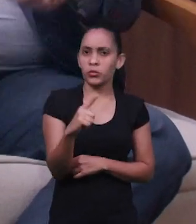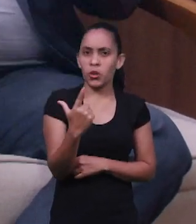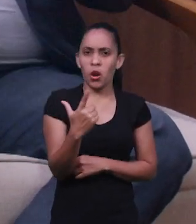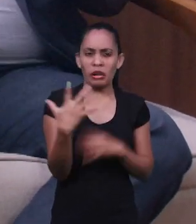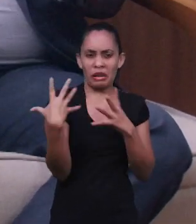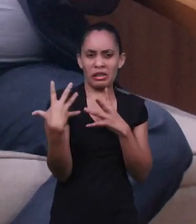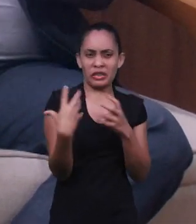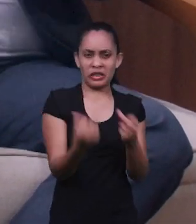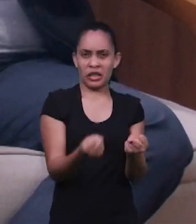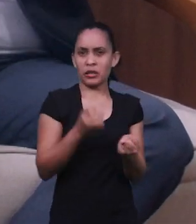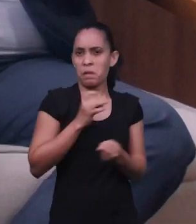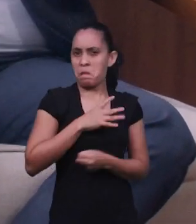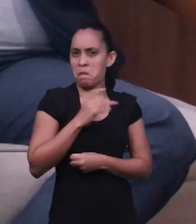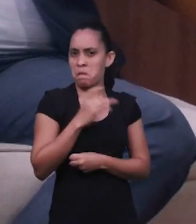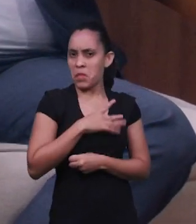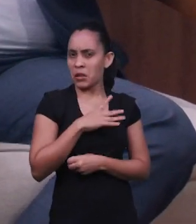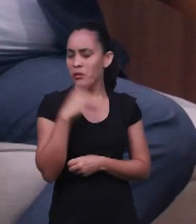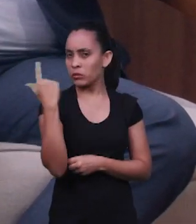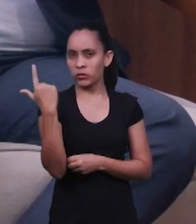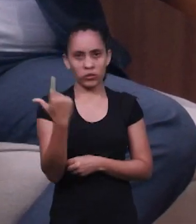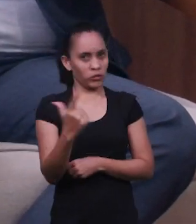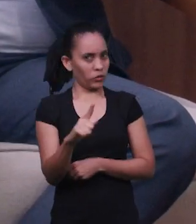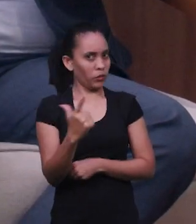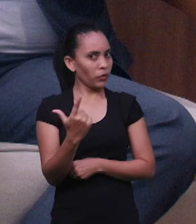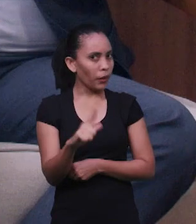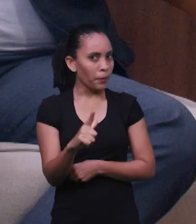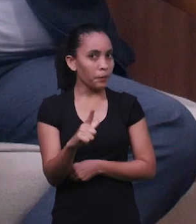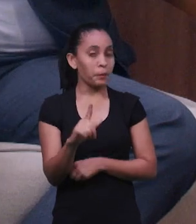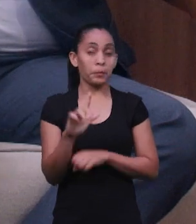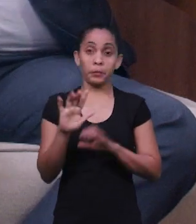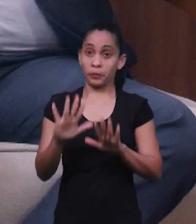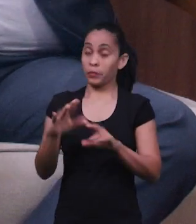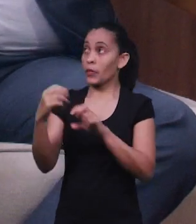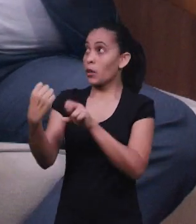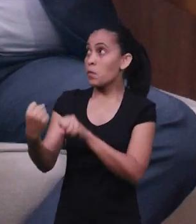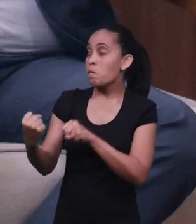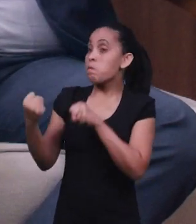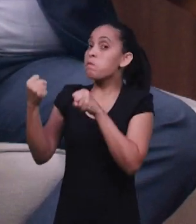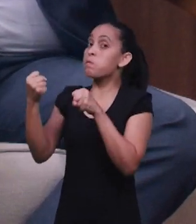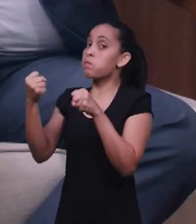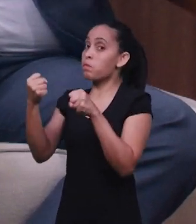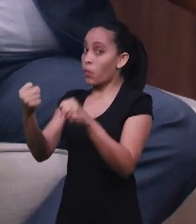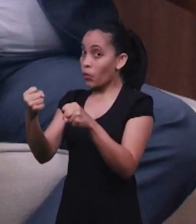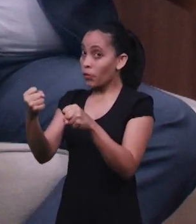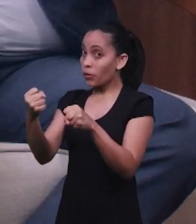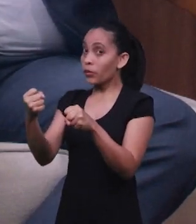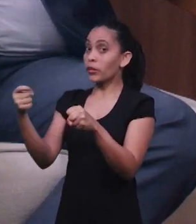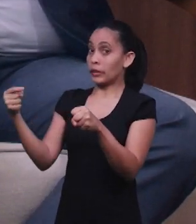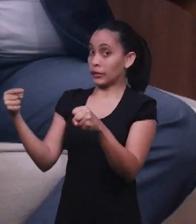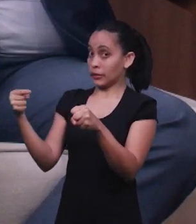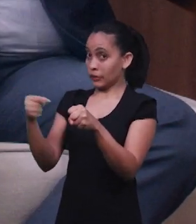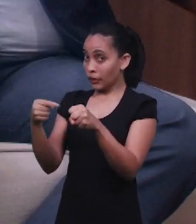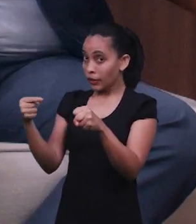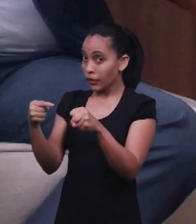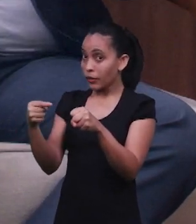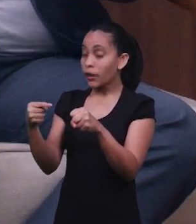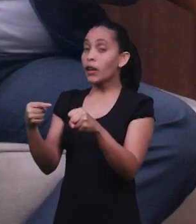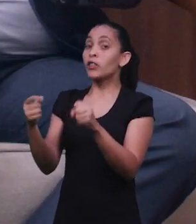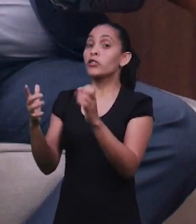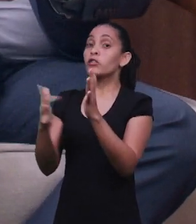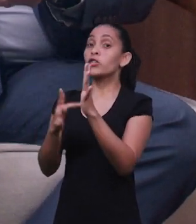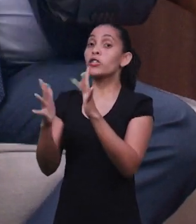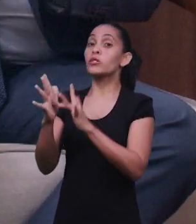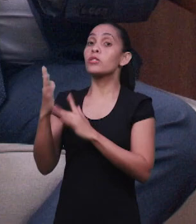valeur prophétique et spirituelle. Pourquoi? Parce que à travers le pouvoir dont vous avez dit, la rédemption, le sang, la vie de Jésus